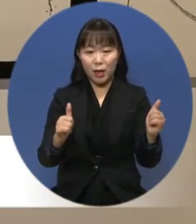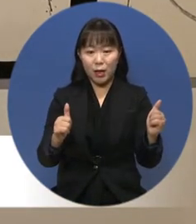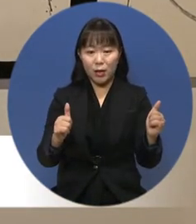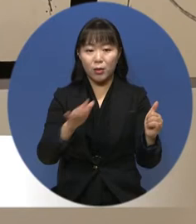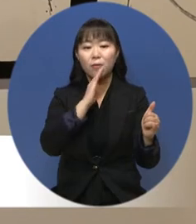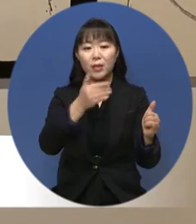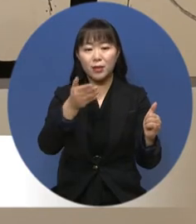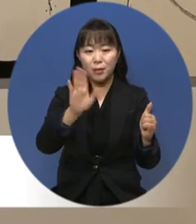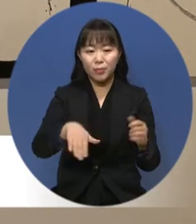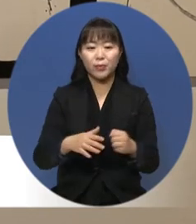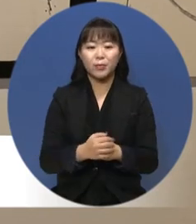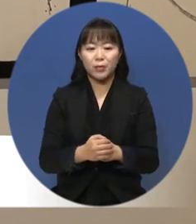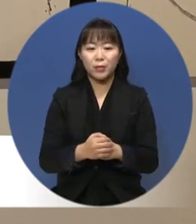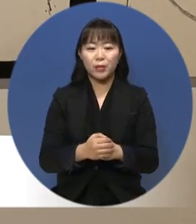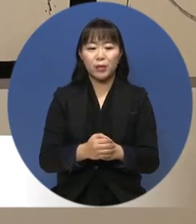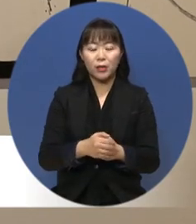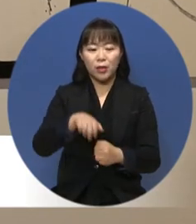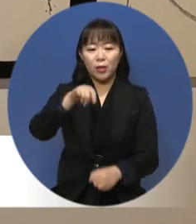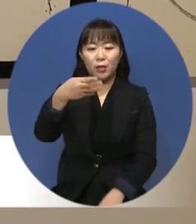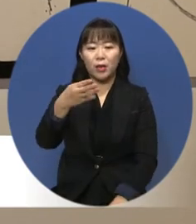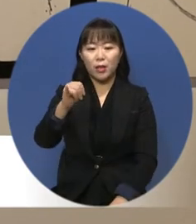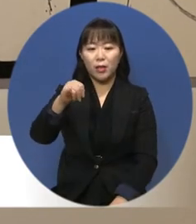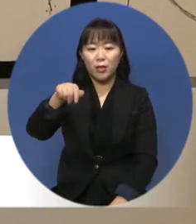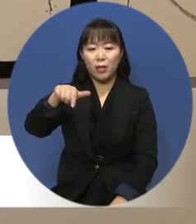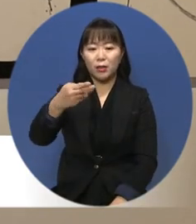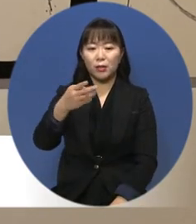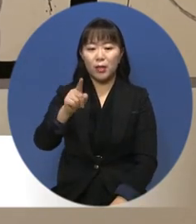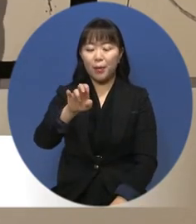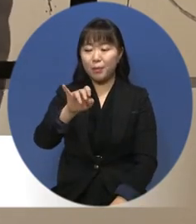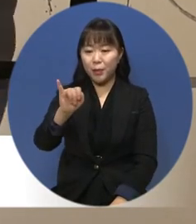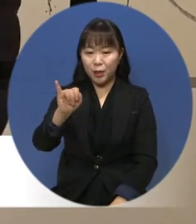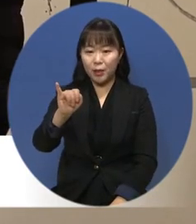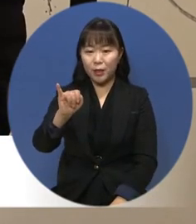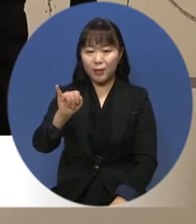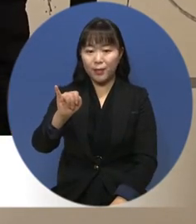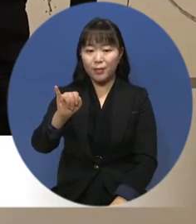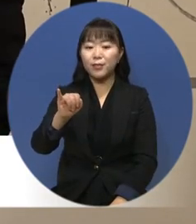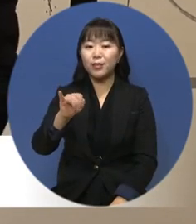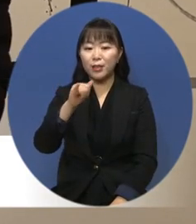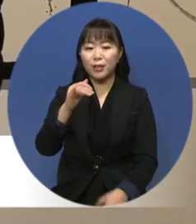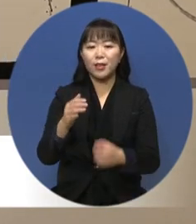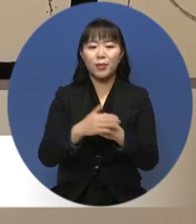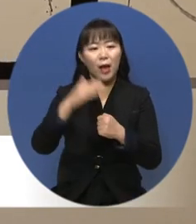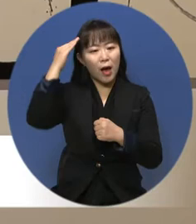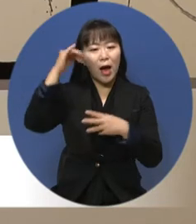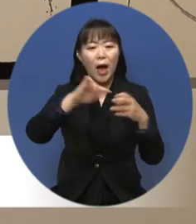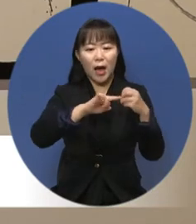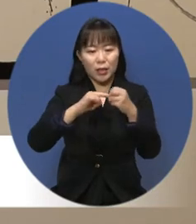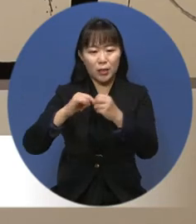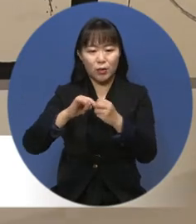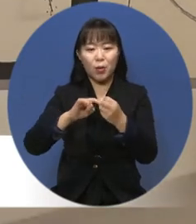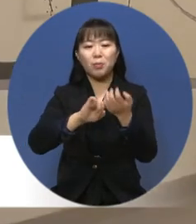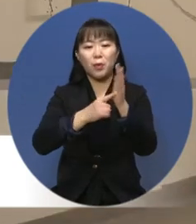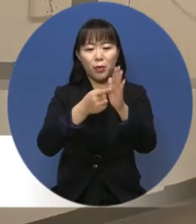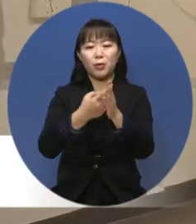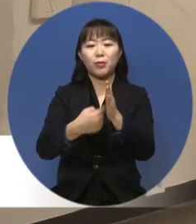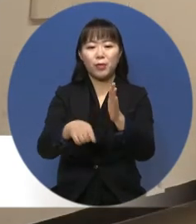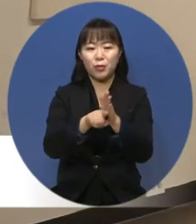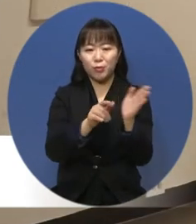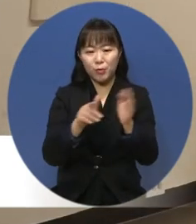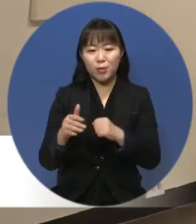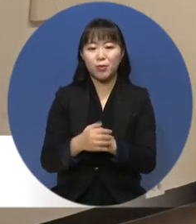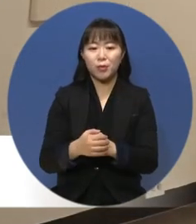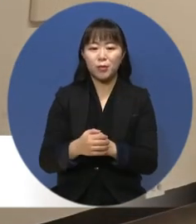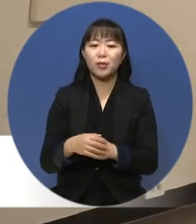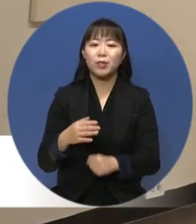어 켈리그라피 로드 활동을 많이 하고 있어서 한글로 표현하려고 작품을 준비를 했어요 예 저도